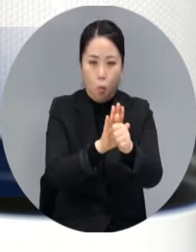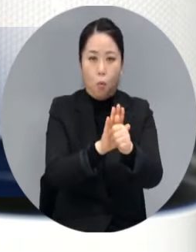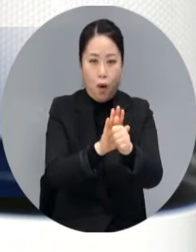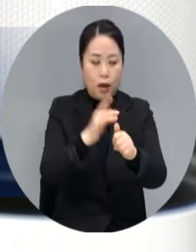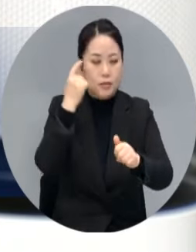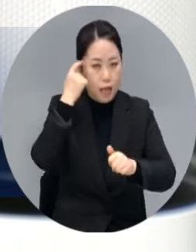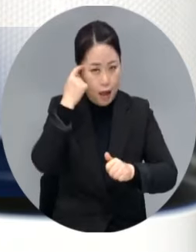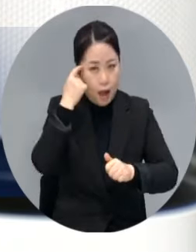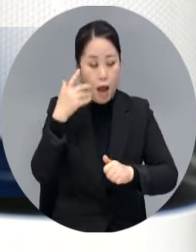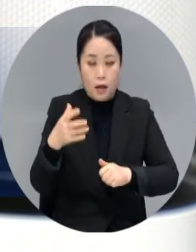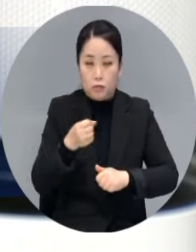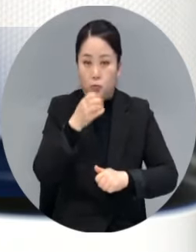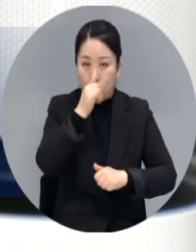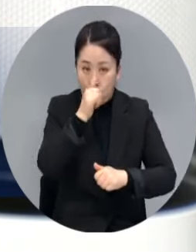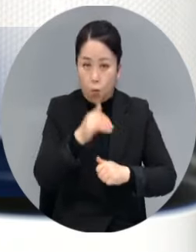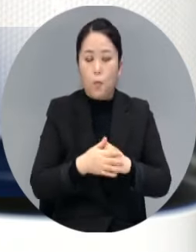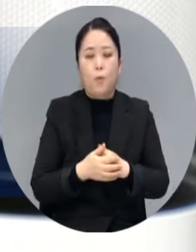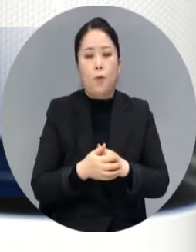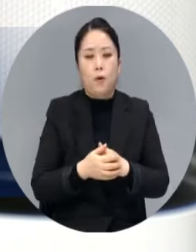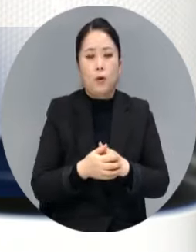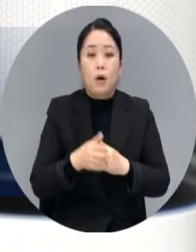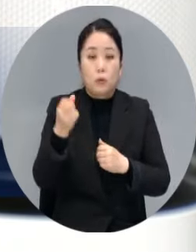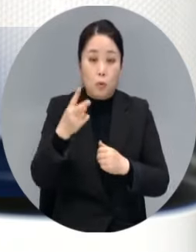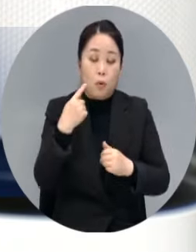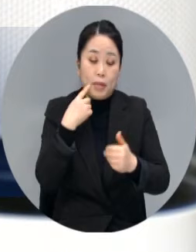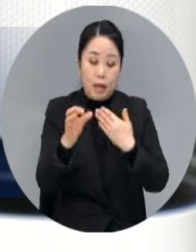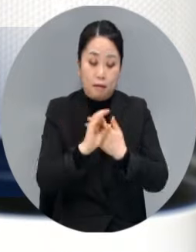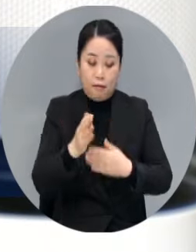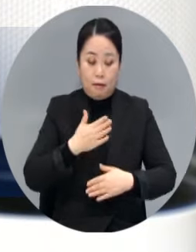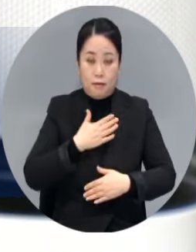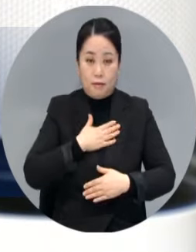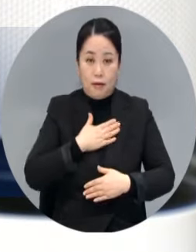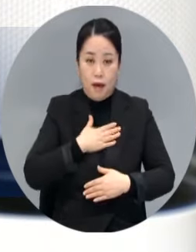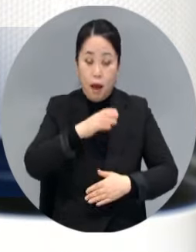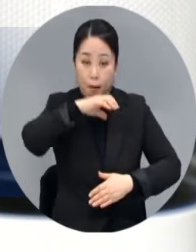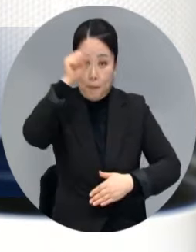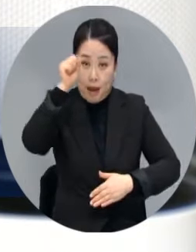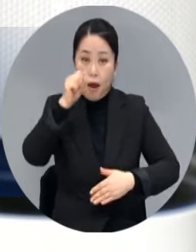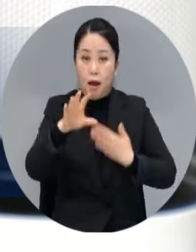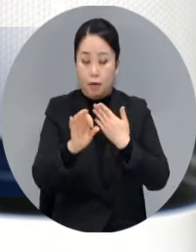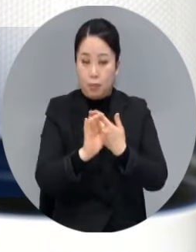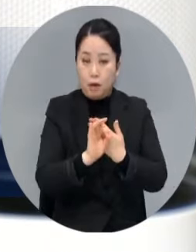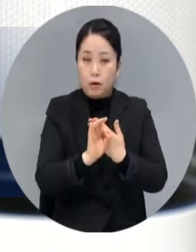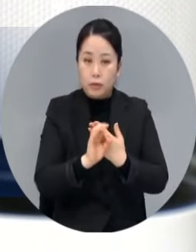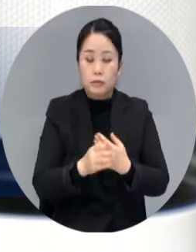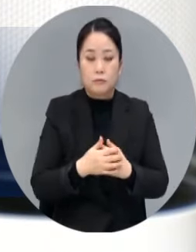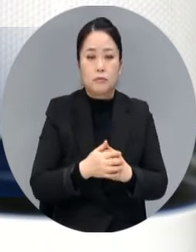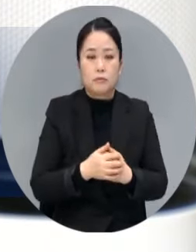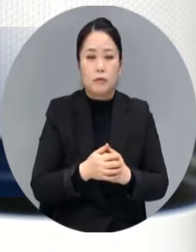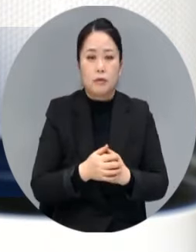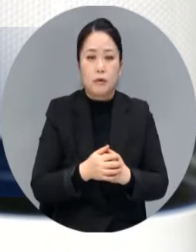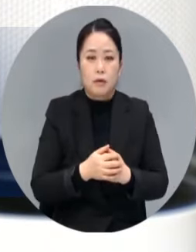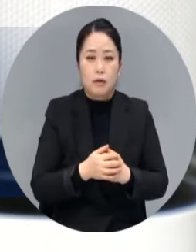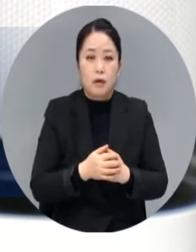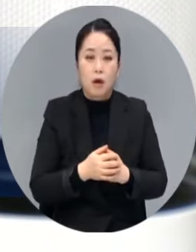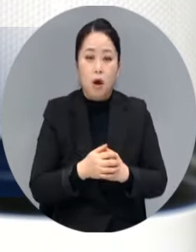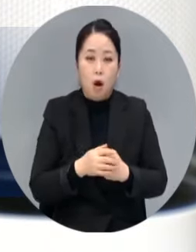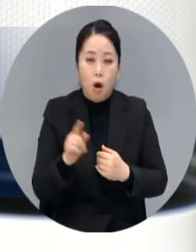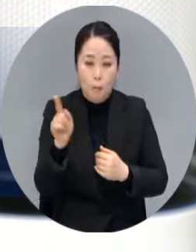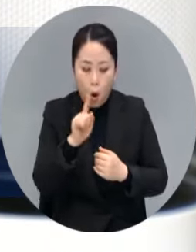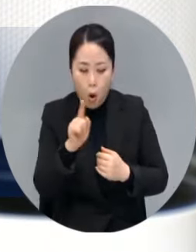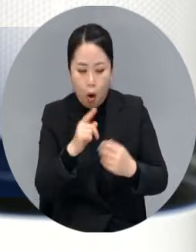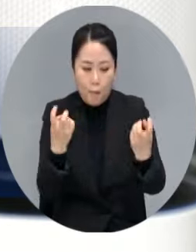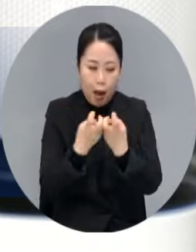그 확실한 생각을 가지고 있고, 만약에 제가 상공회의소 회장이 당선이 되더라도 어떠한